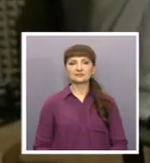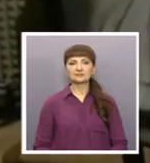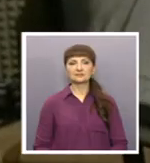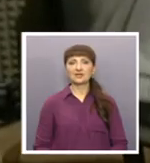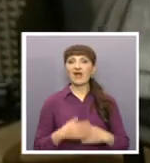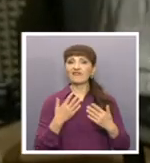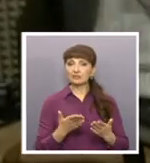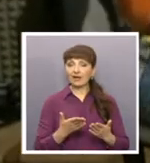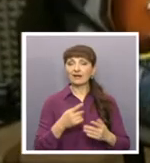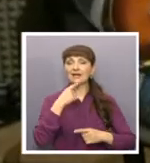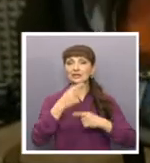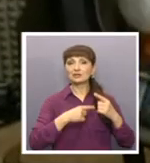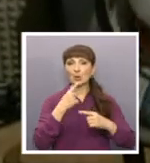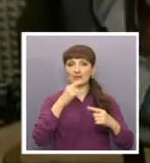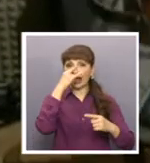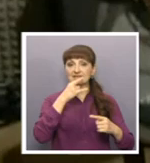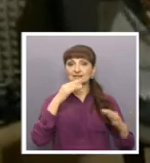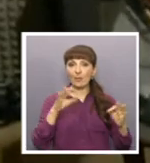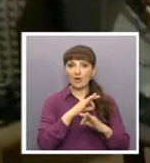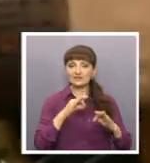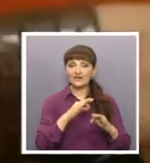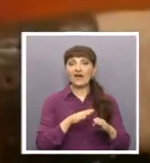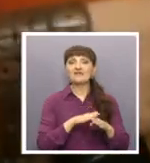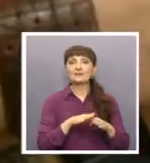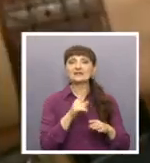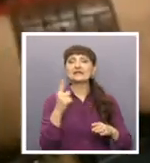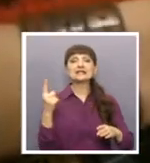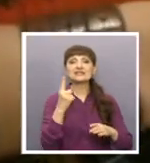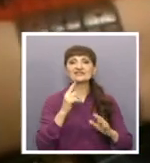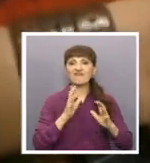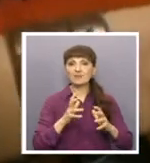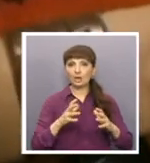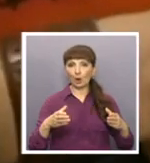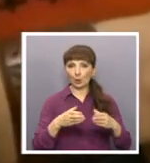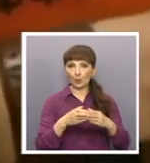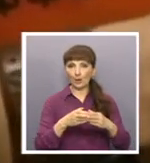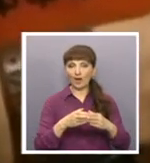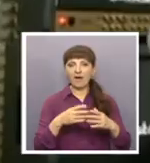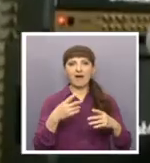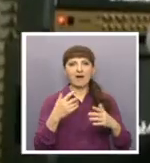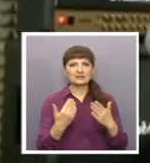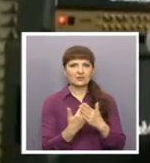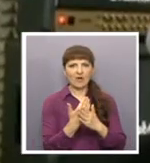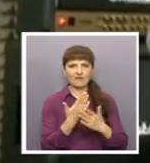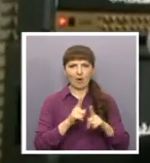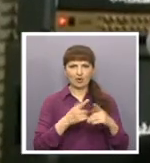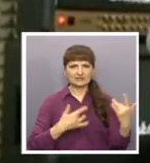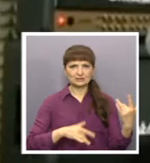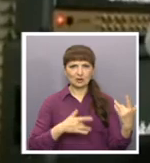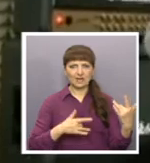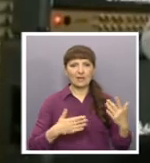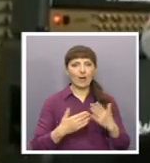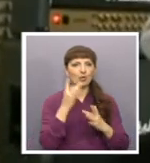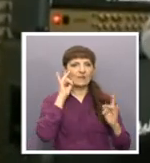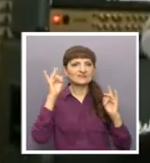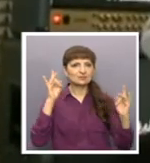А вот так звучат традиционные казахские мотивы в исполнении единственной в мире группы, играющей на модифицированных инструментах. По-новому играет